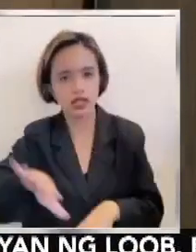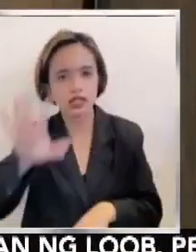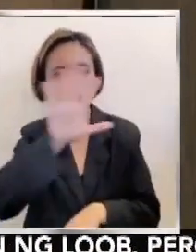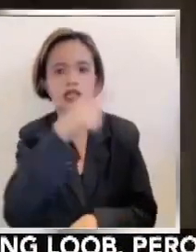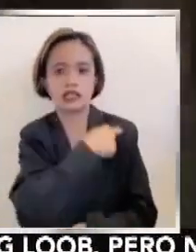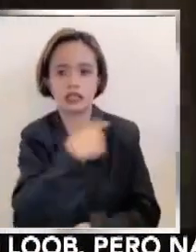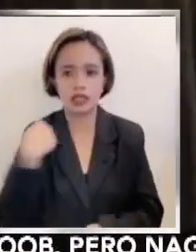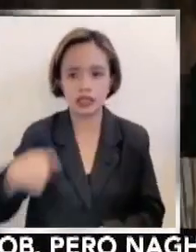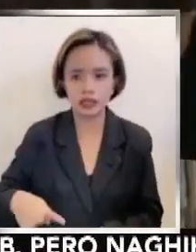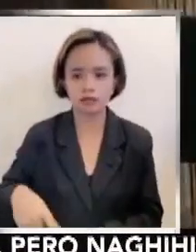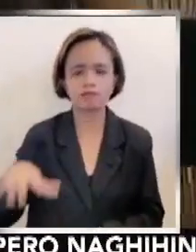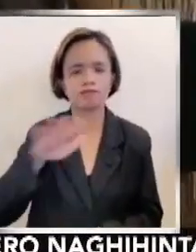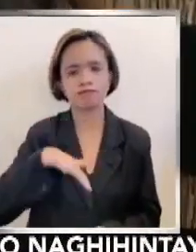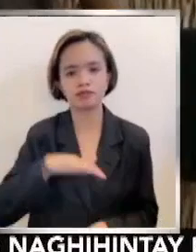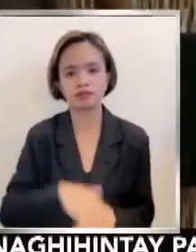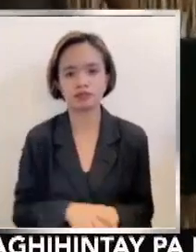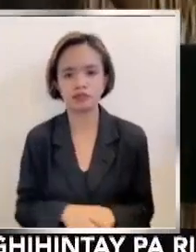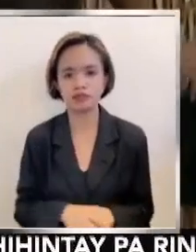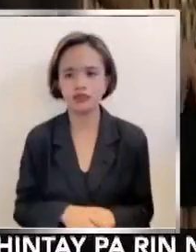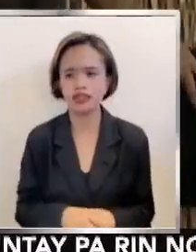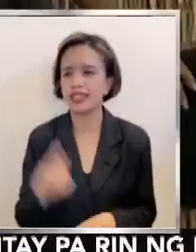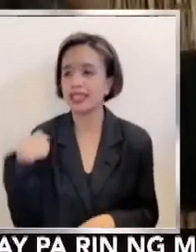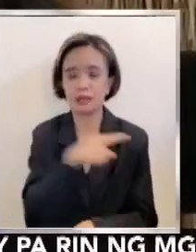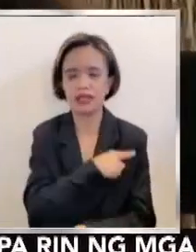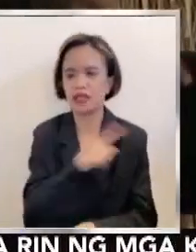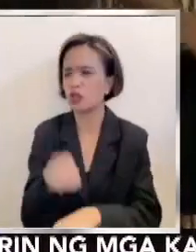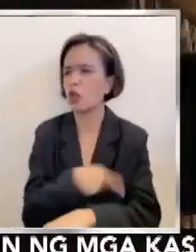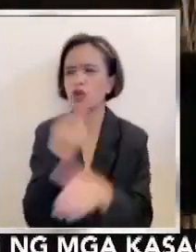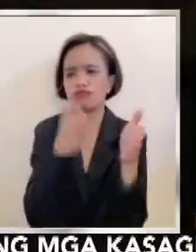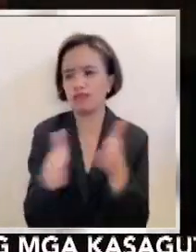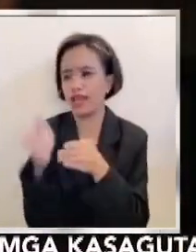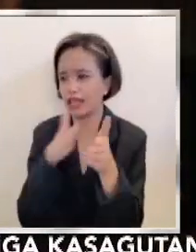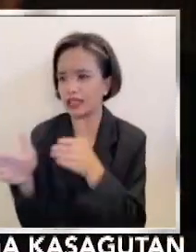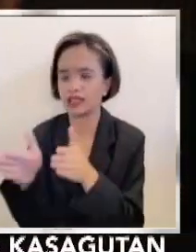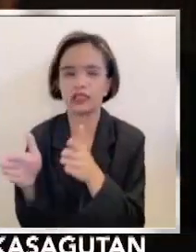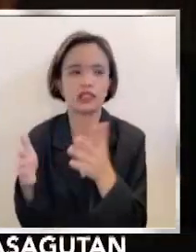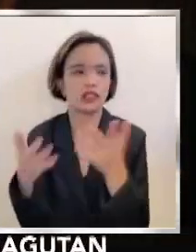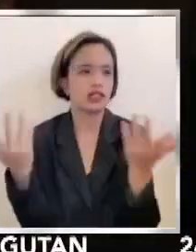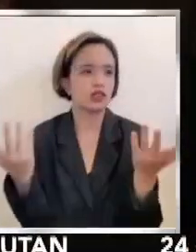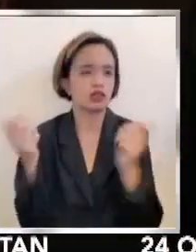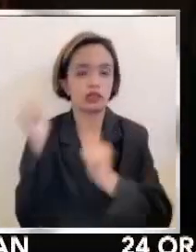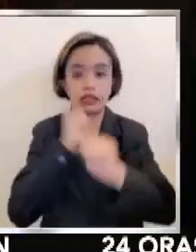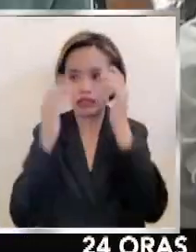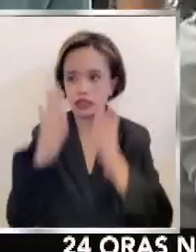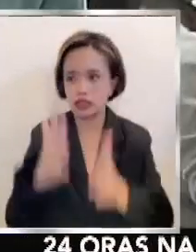mundo. Matagal na naming plano to bring our talents to